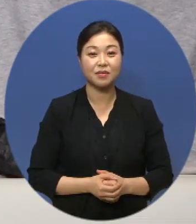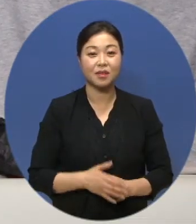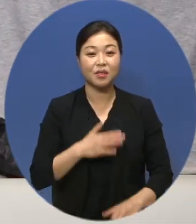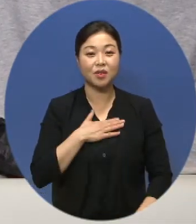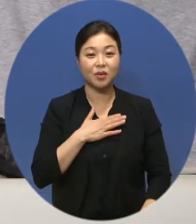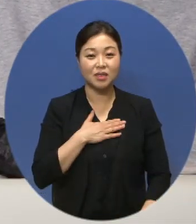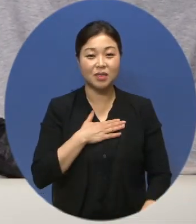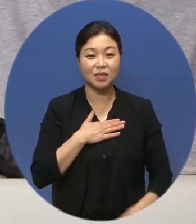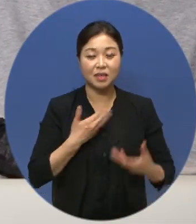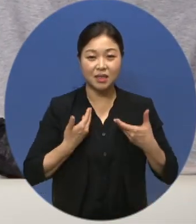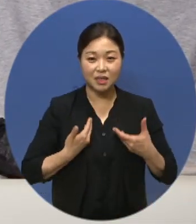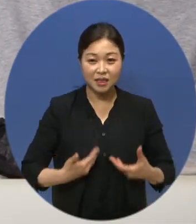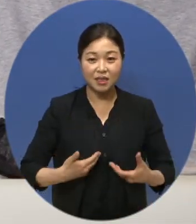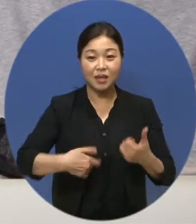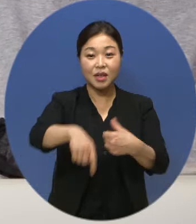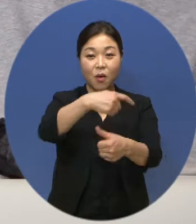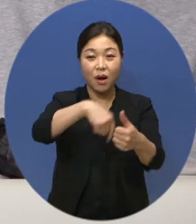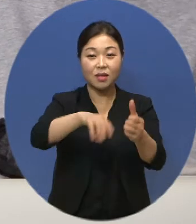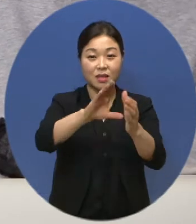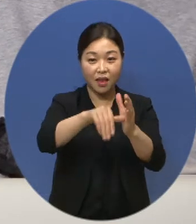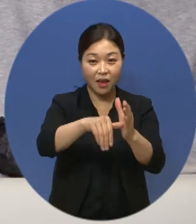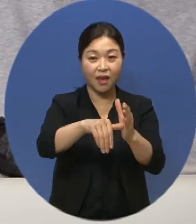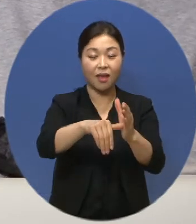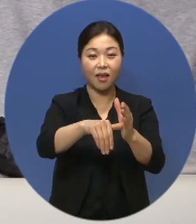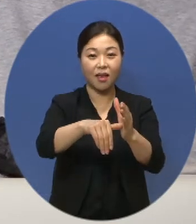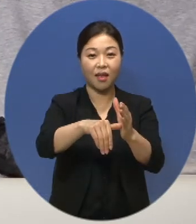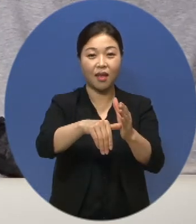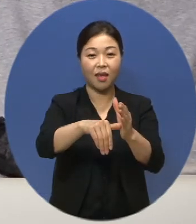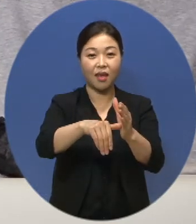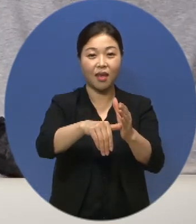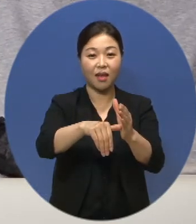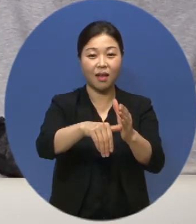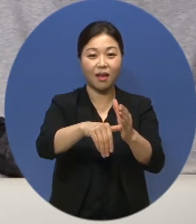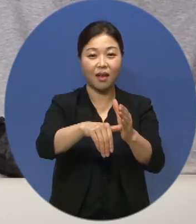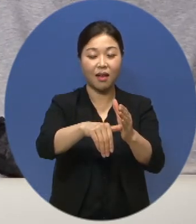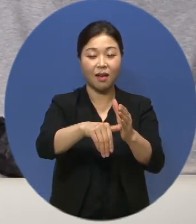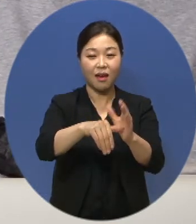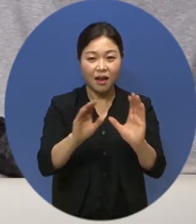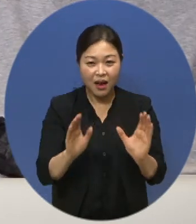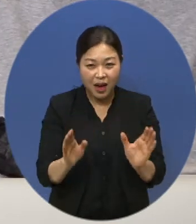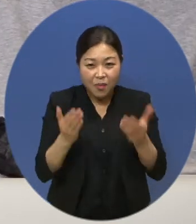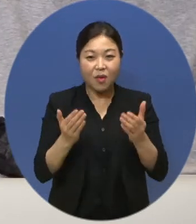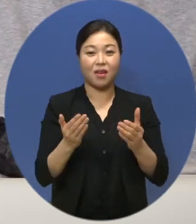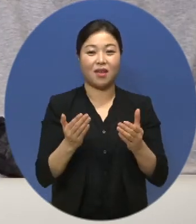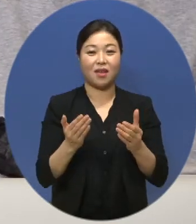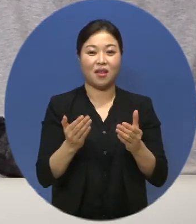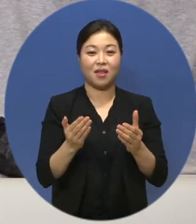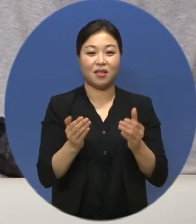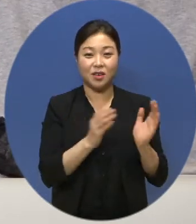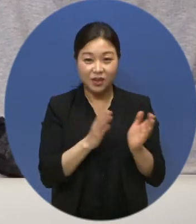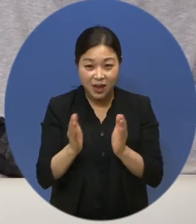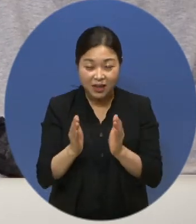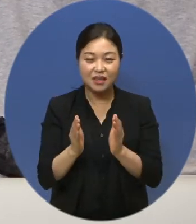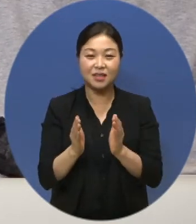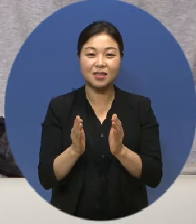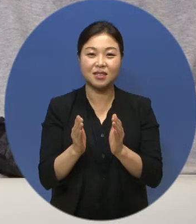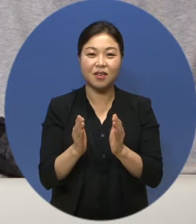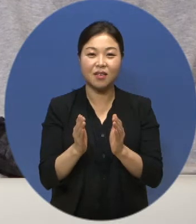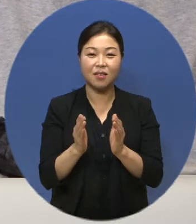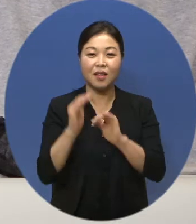진지한 상황에서 되게 가볍게 마무리하는 이야기들이 되게 매력적인 것 같은데